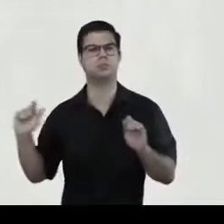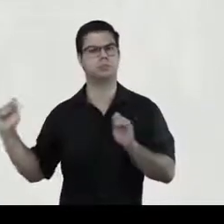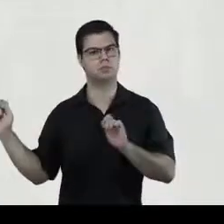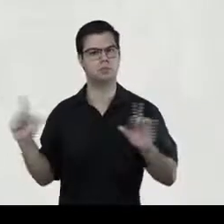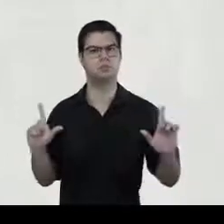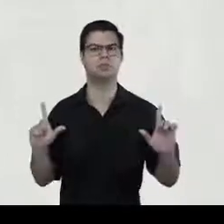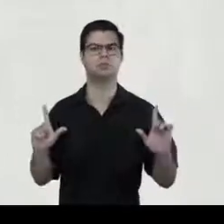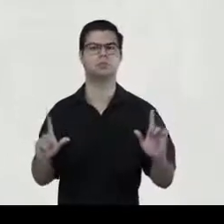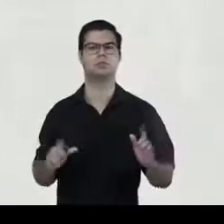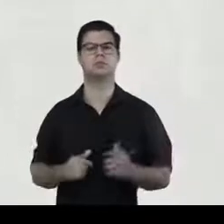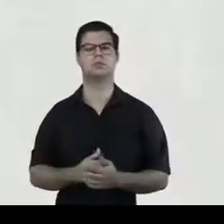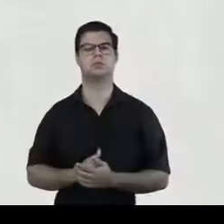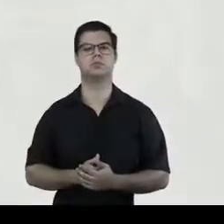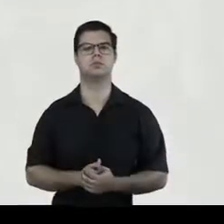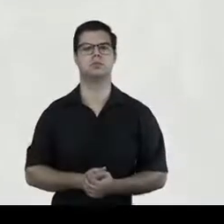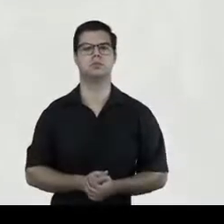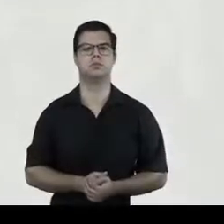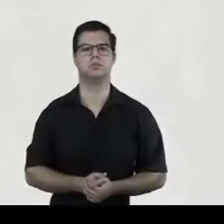Diapositive suivante également.